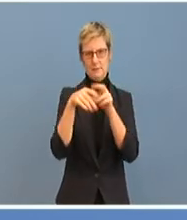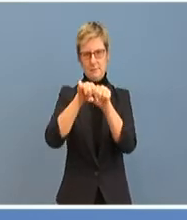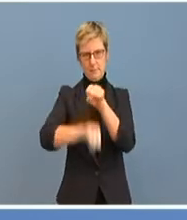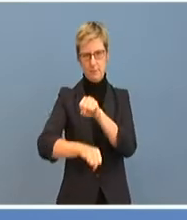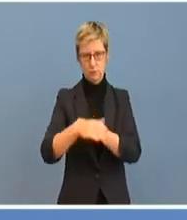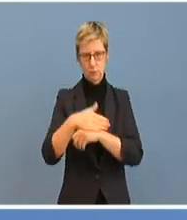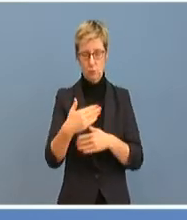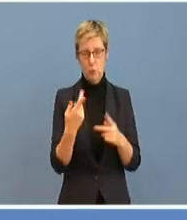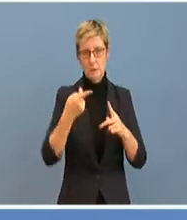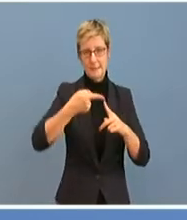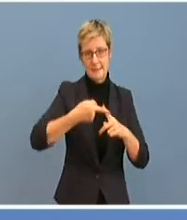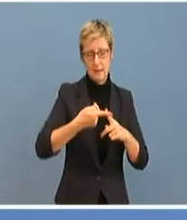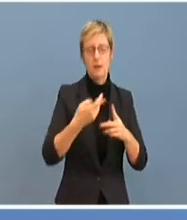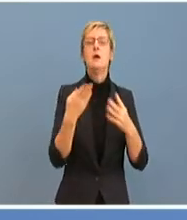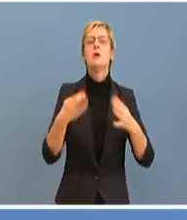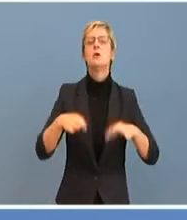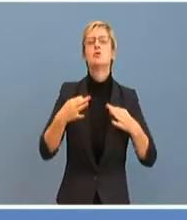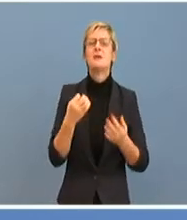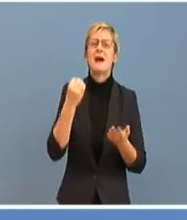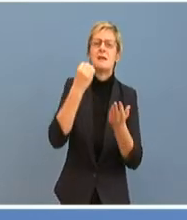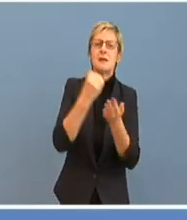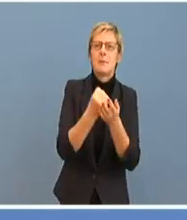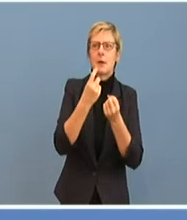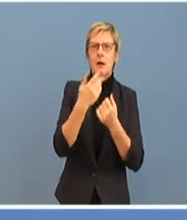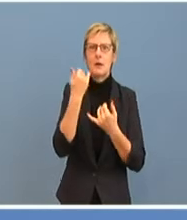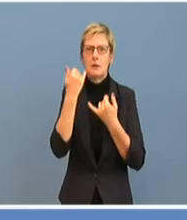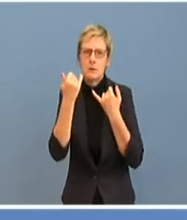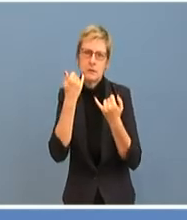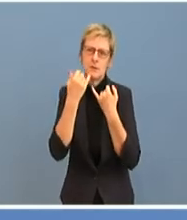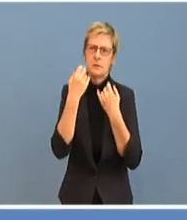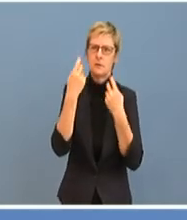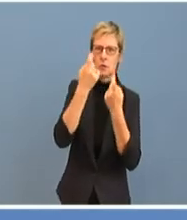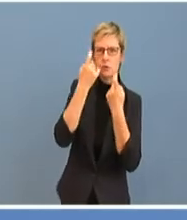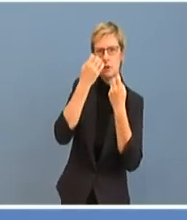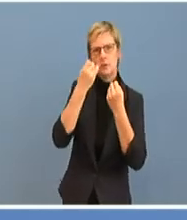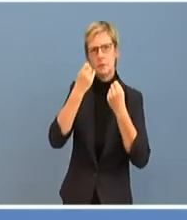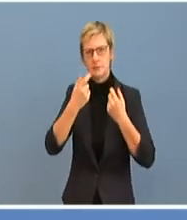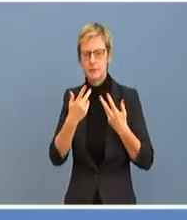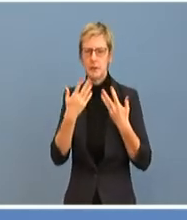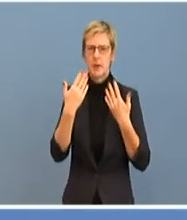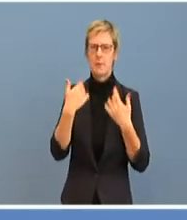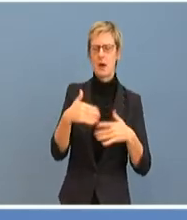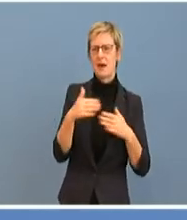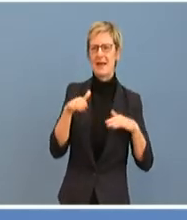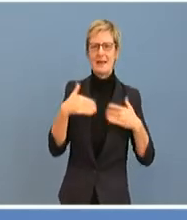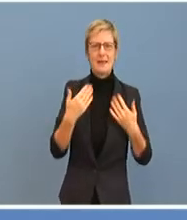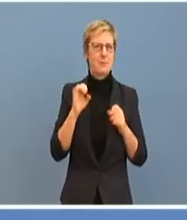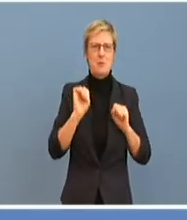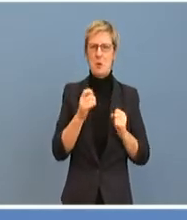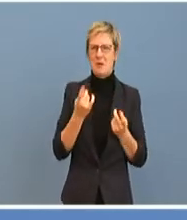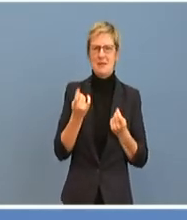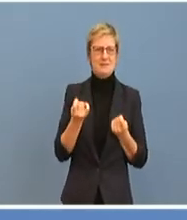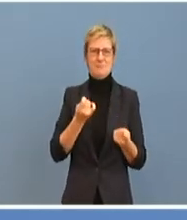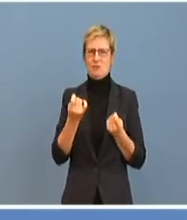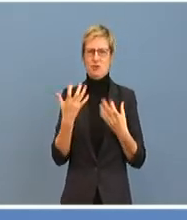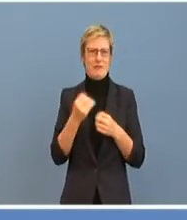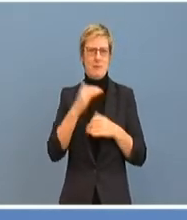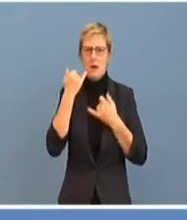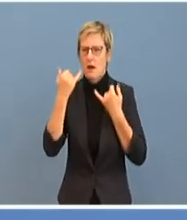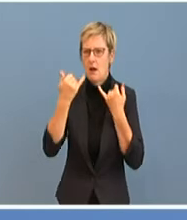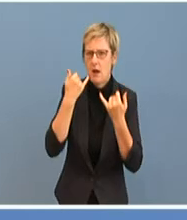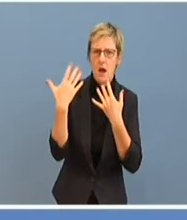die trotz allem großartigen Einsatz oberhalb bestimmter Zahlen das einfach nicht mehr leisten